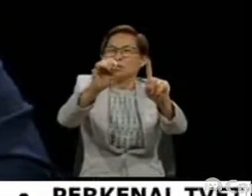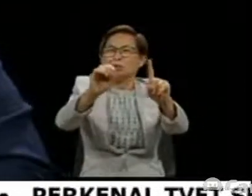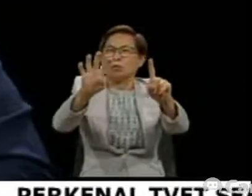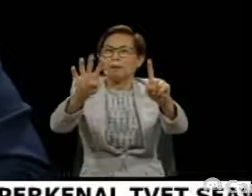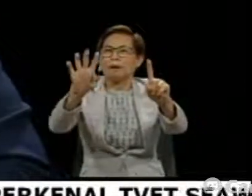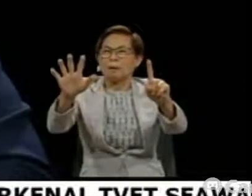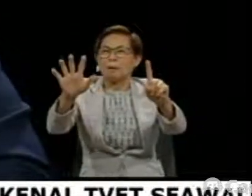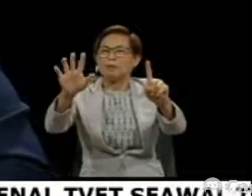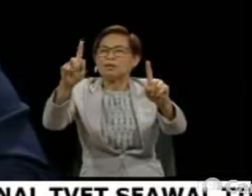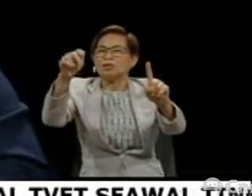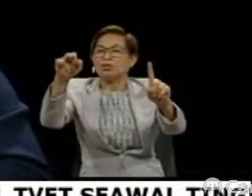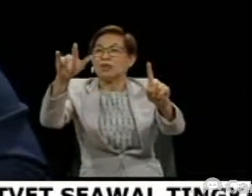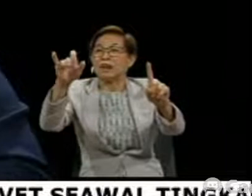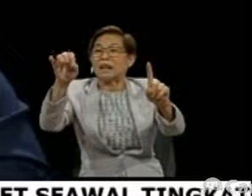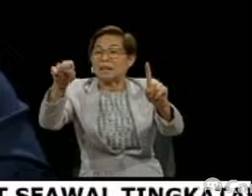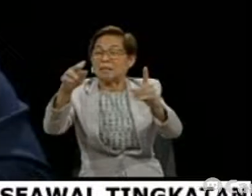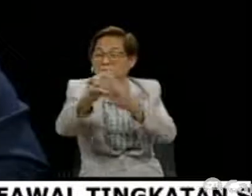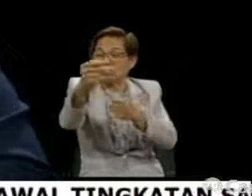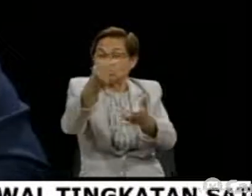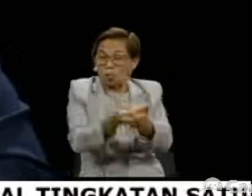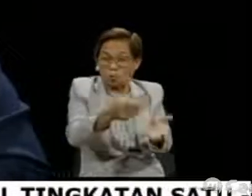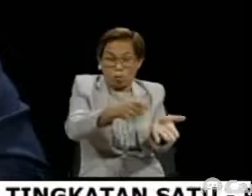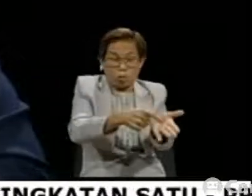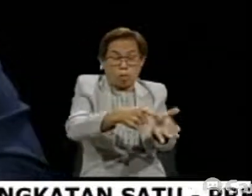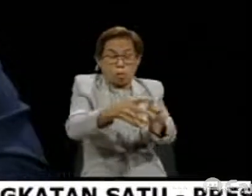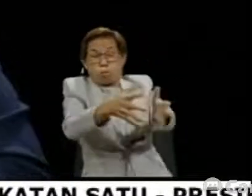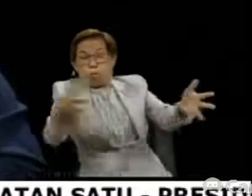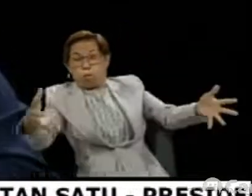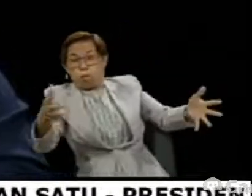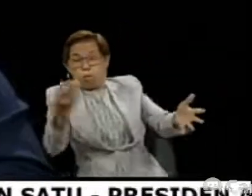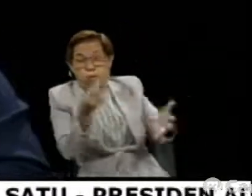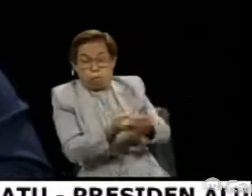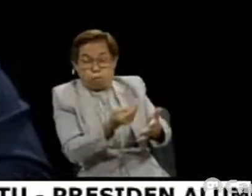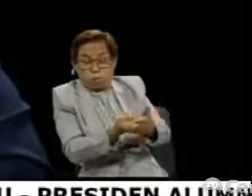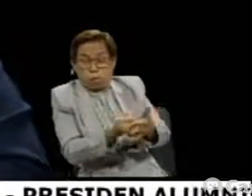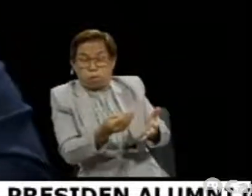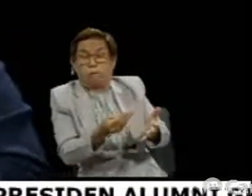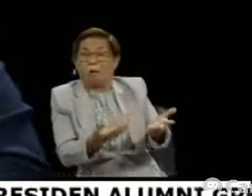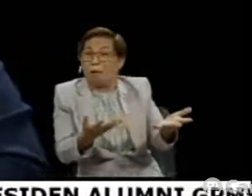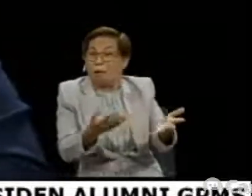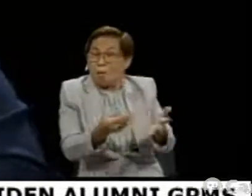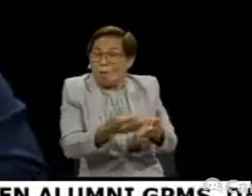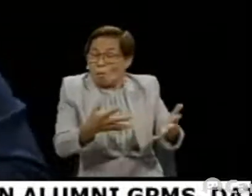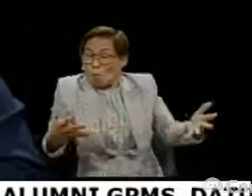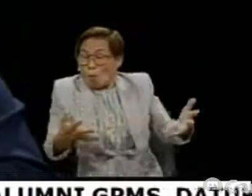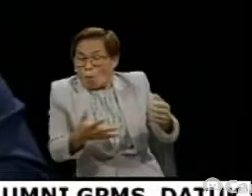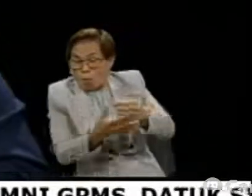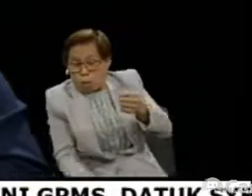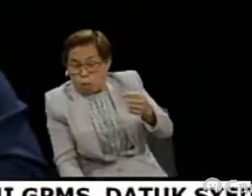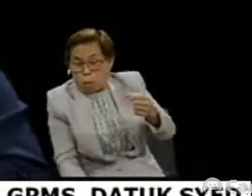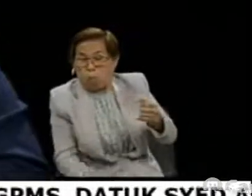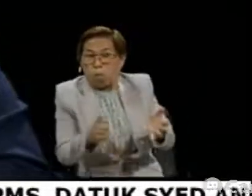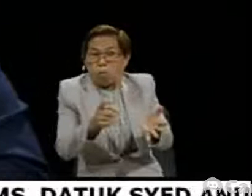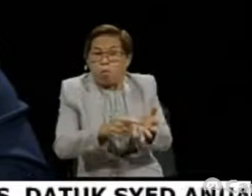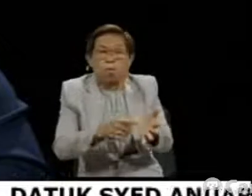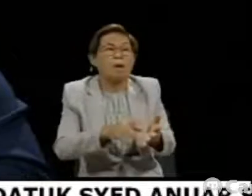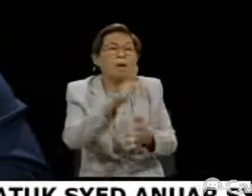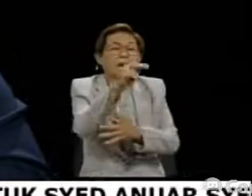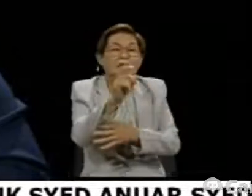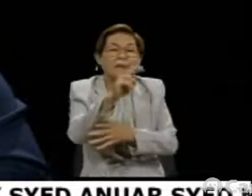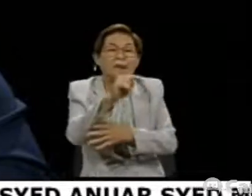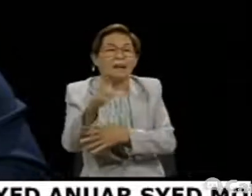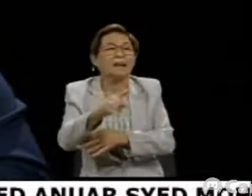sempat 5000000000000 hari GL terbesar dari segi jumlahnya Tetapi kalau kita lihat daripada segi key-key lebih kurang